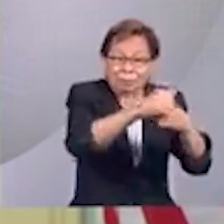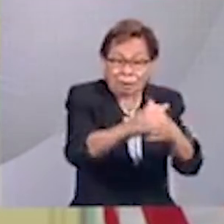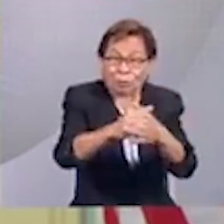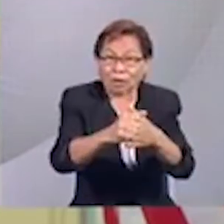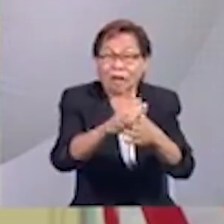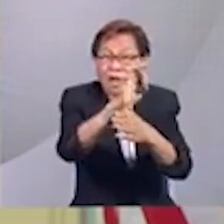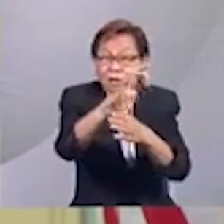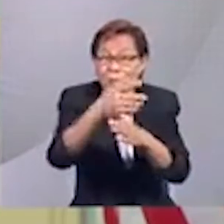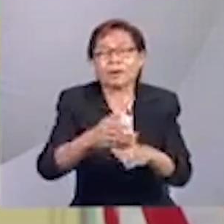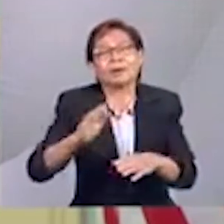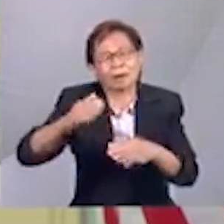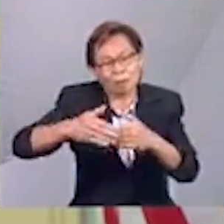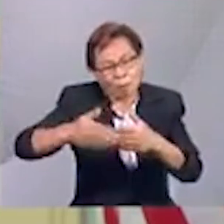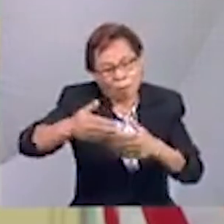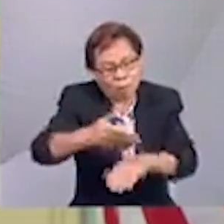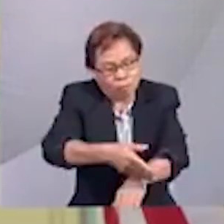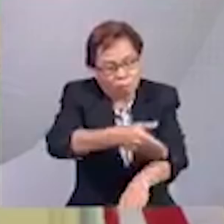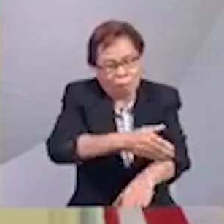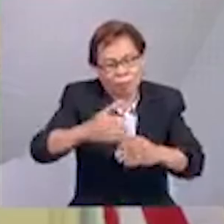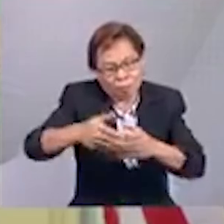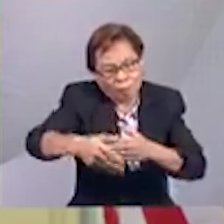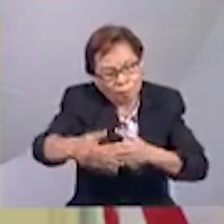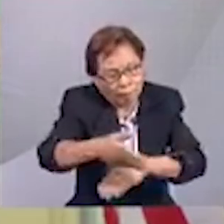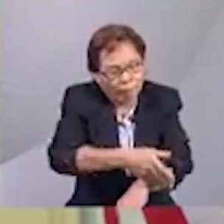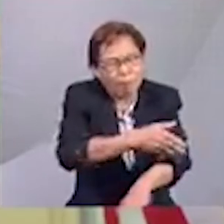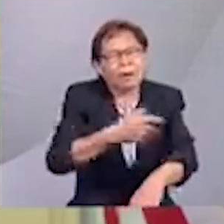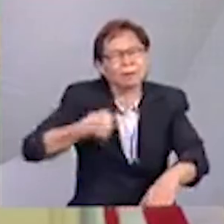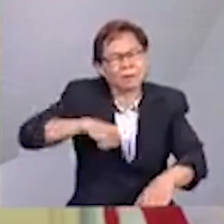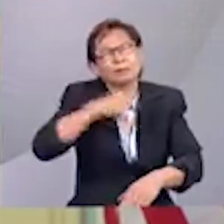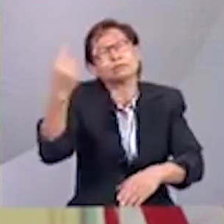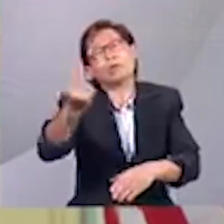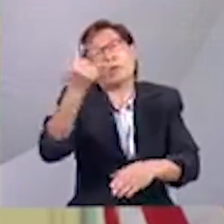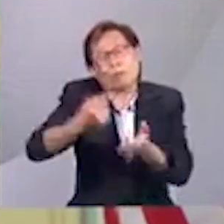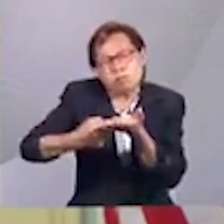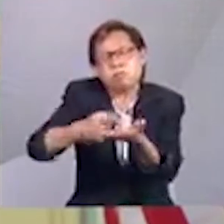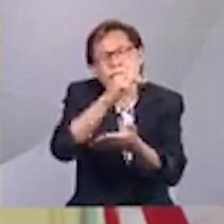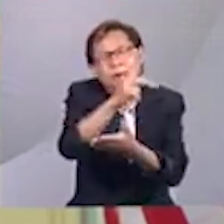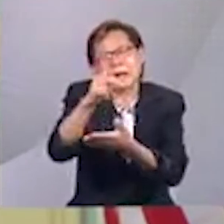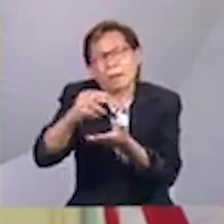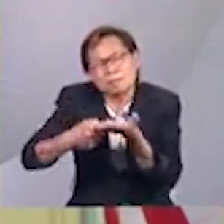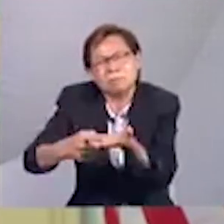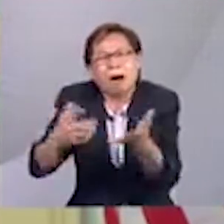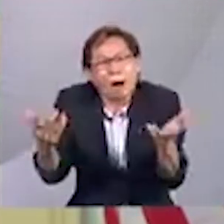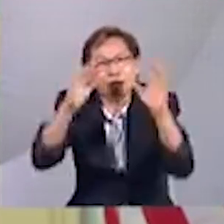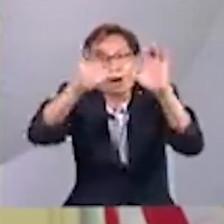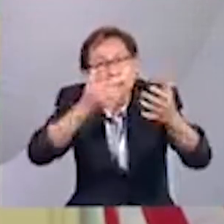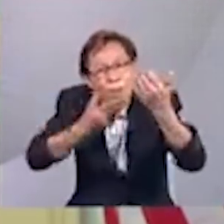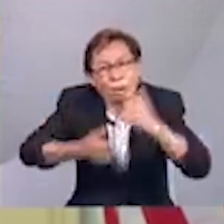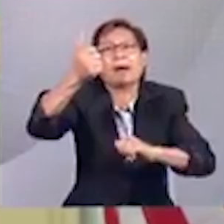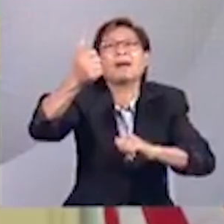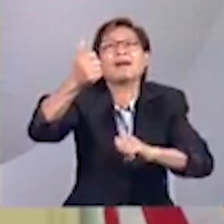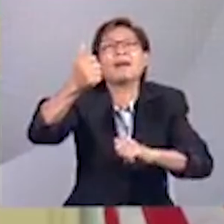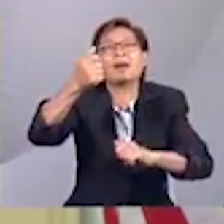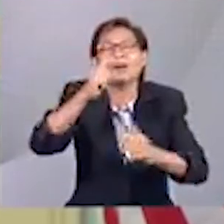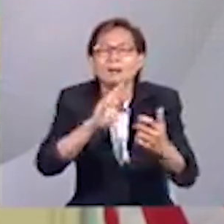akan ditambah baik dari masa ke semasa. Kita sentiasa berbincang dengan pihak KKM tentang apakah kaedah yang terbaik